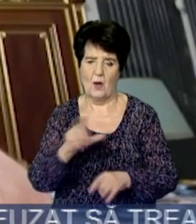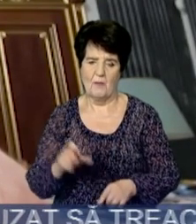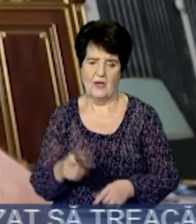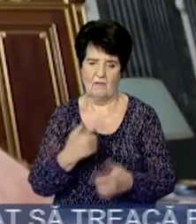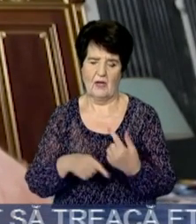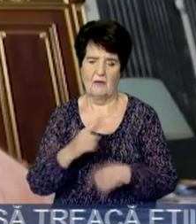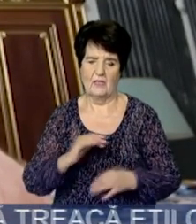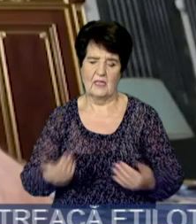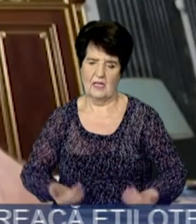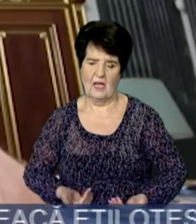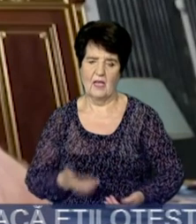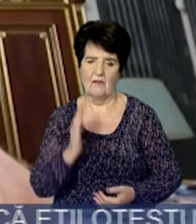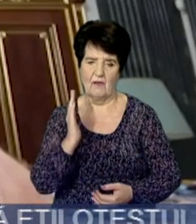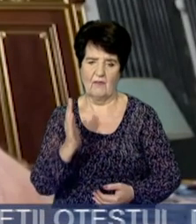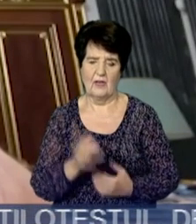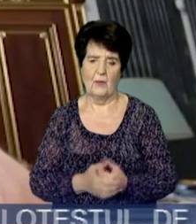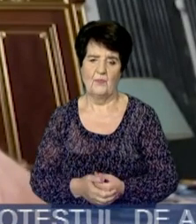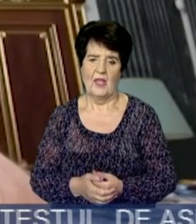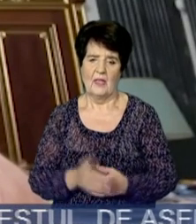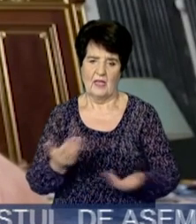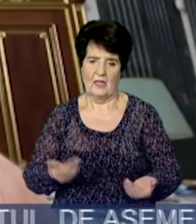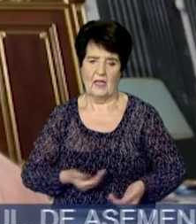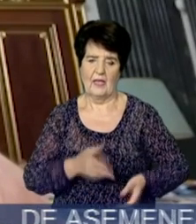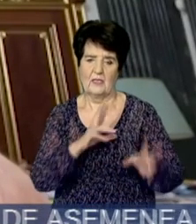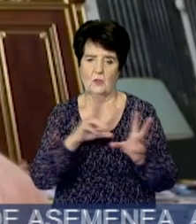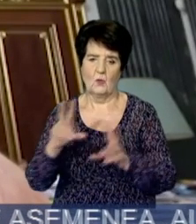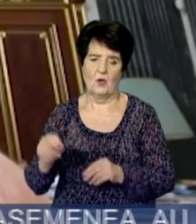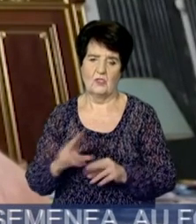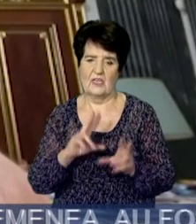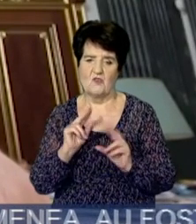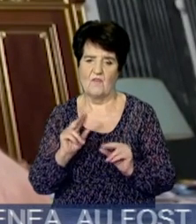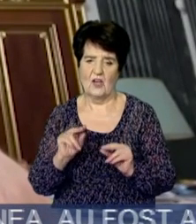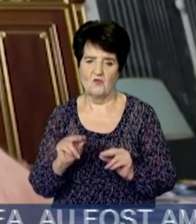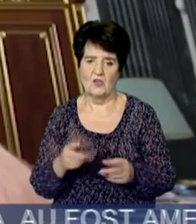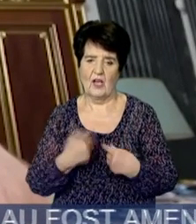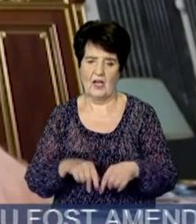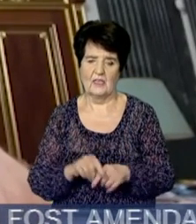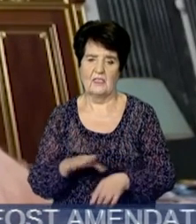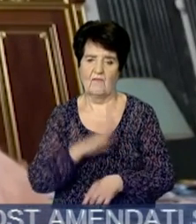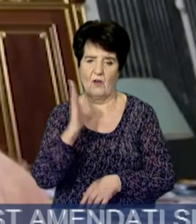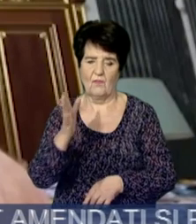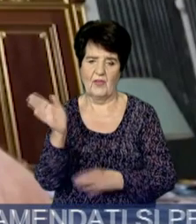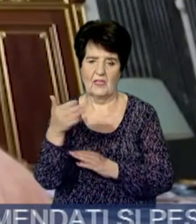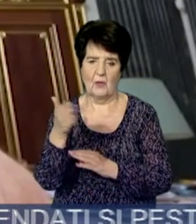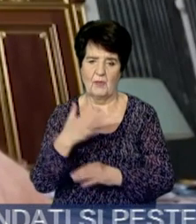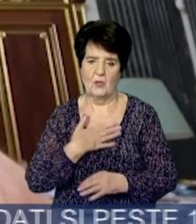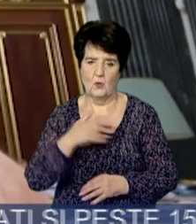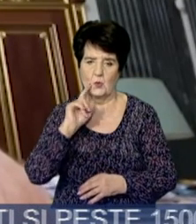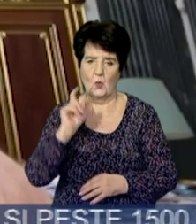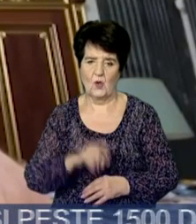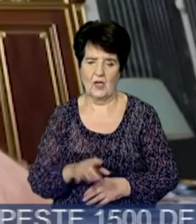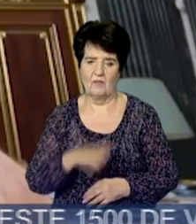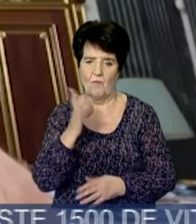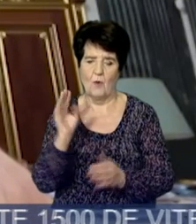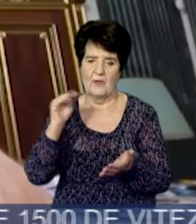de a trăi va reveni, oportunitatea de a trăi în siguranță și în fericire. Exact asta va simboliza drapelul nostru ucrainan când îl